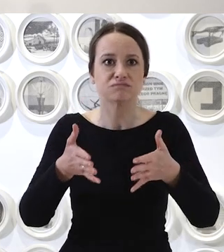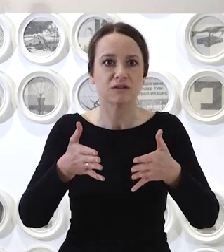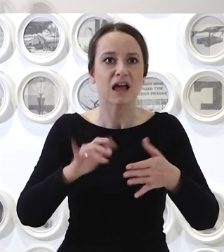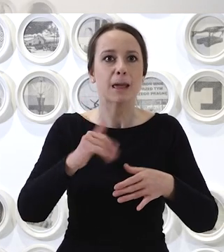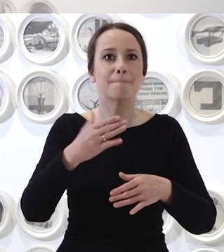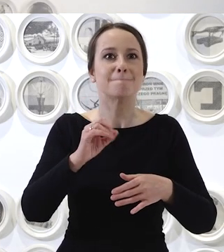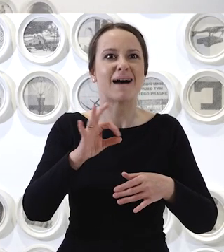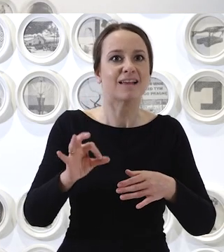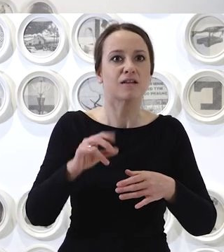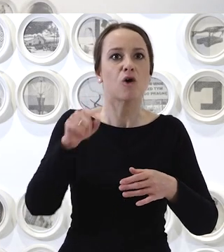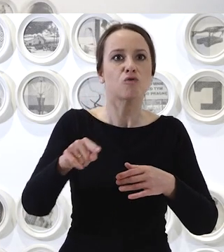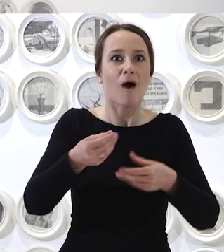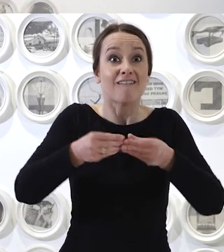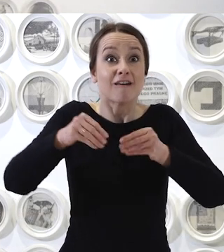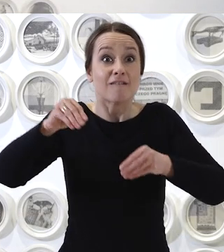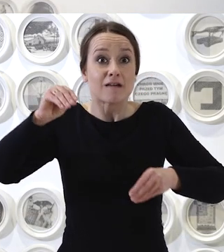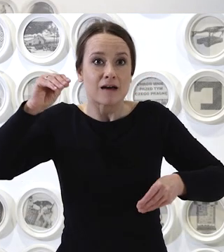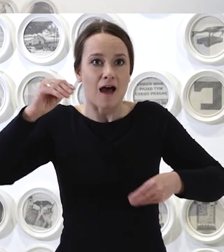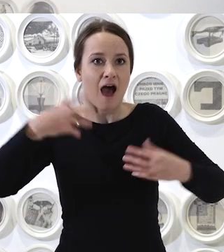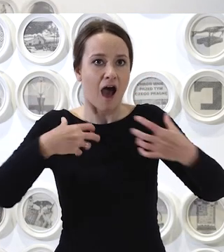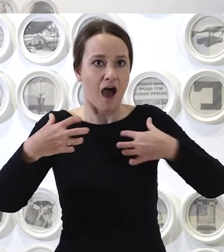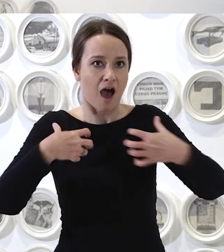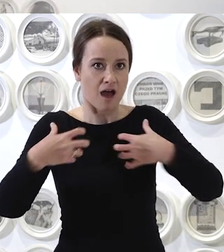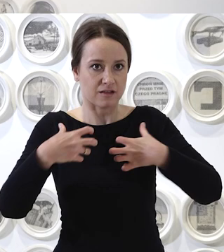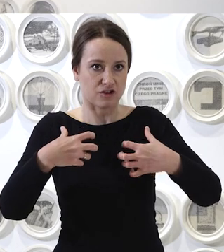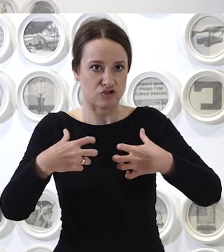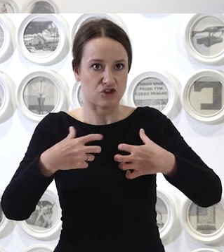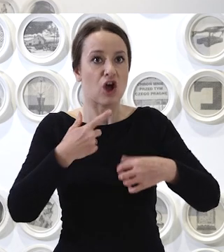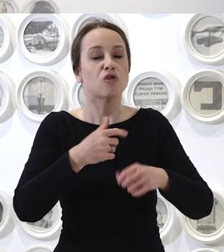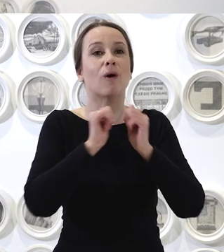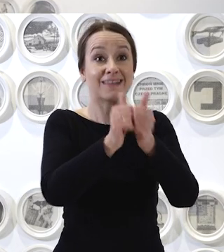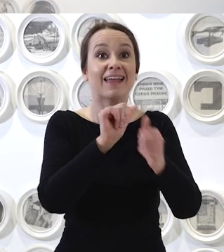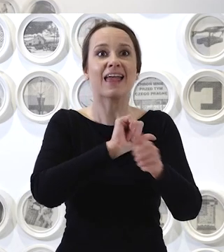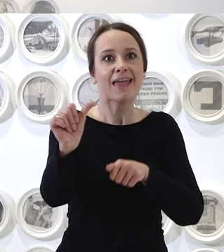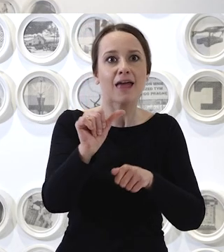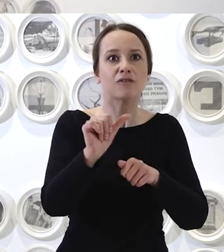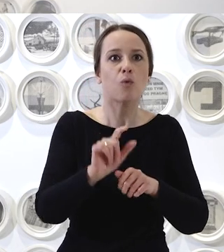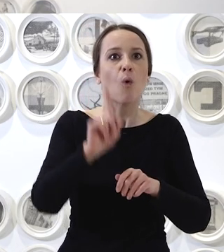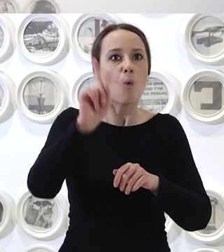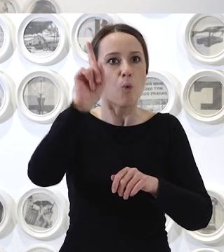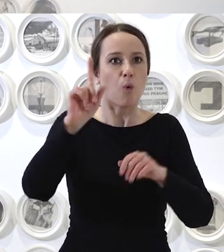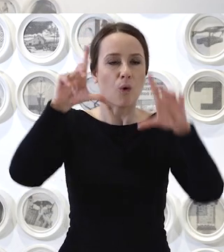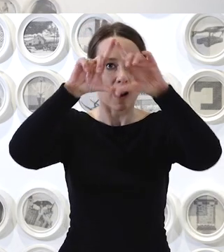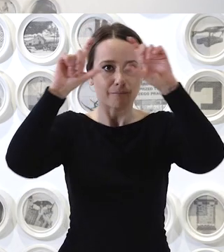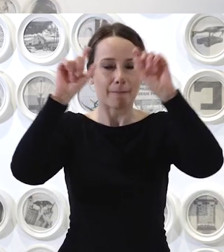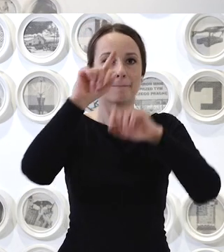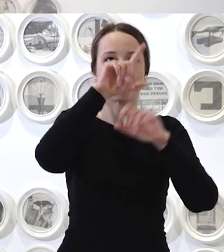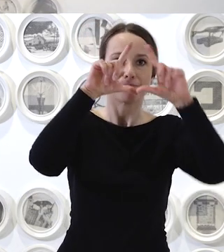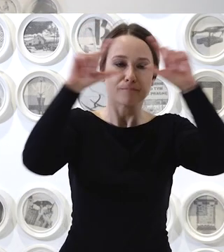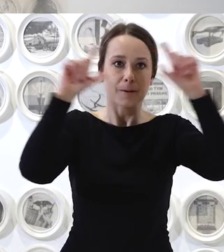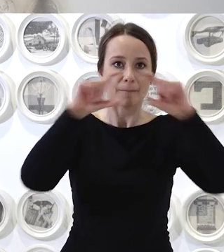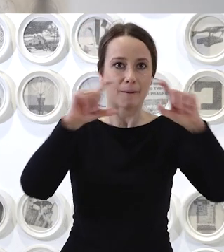artyści czyli to zdanie mamy wpisane w tym górnym autoportrecie